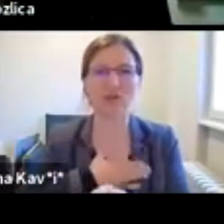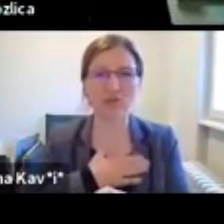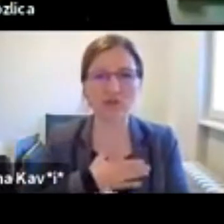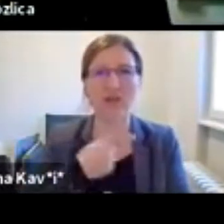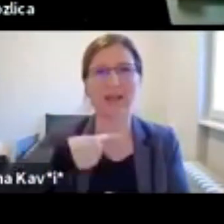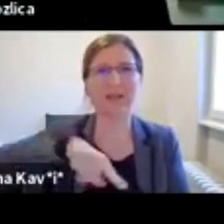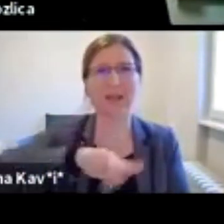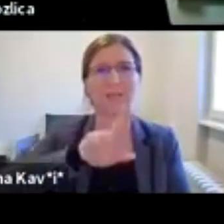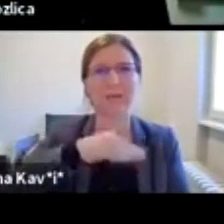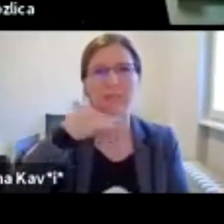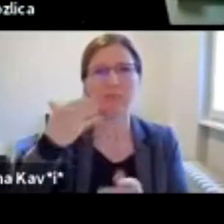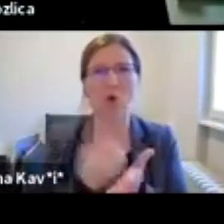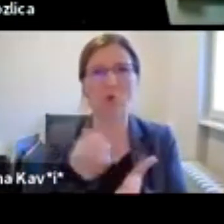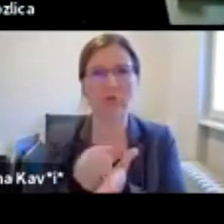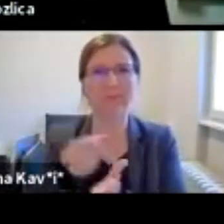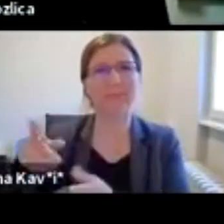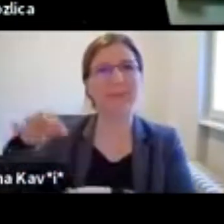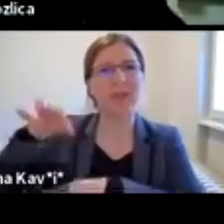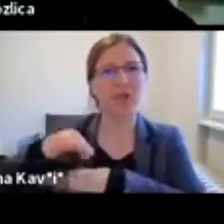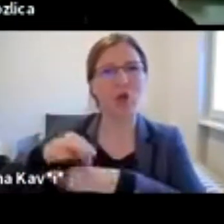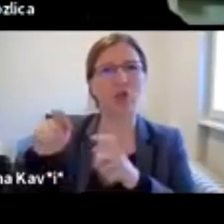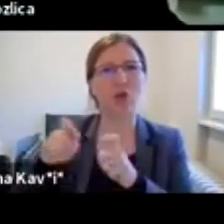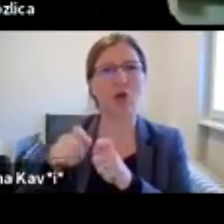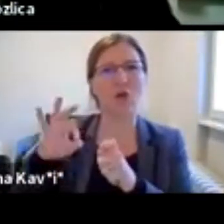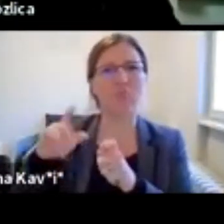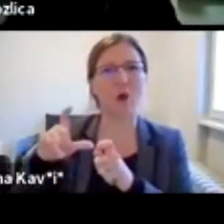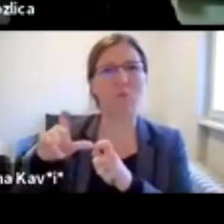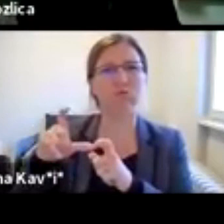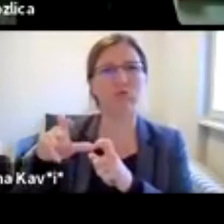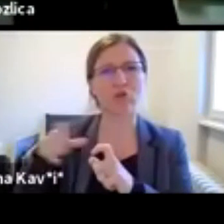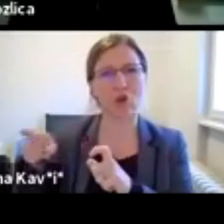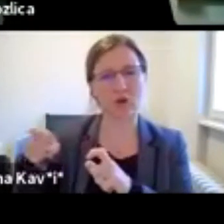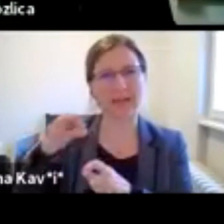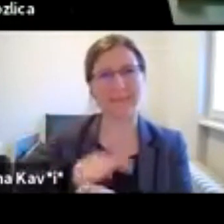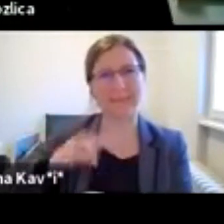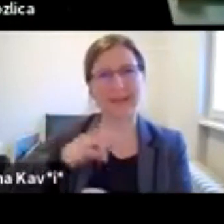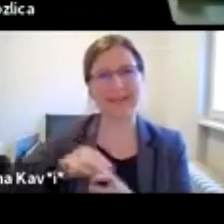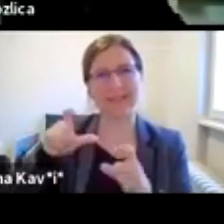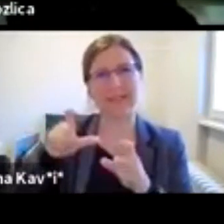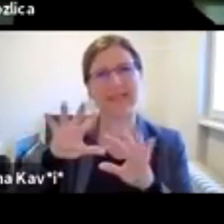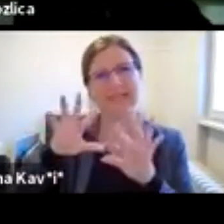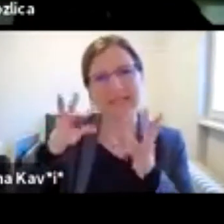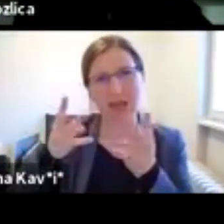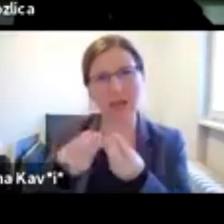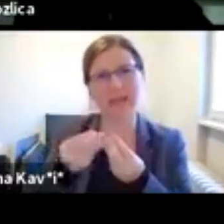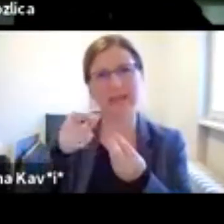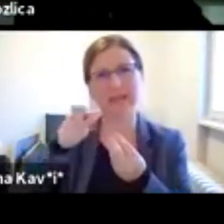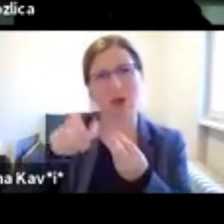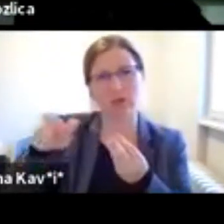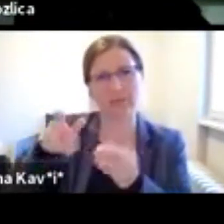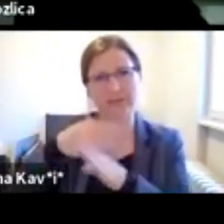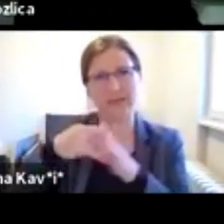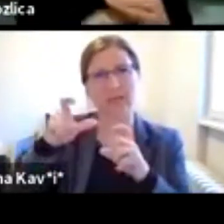uspjeha. Dakle, doktor Bobuš koji je predsjednik zajednice Saveza osoba s invaliditetom, zajedno sa